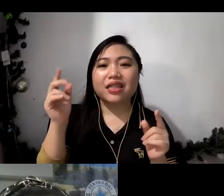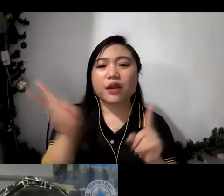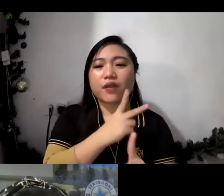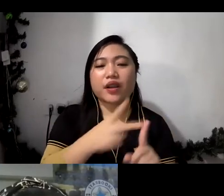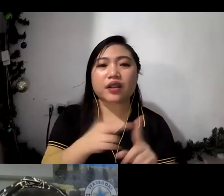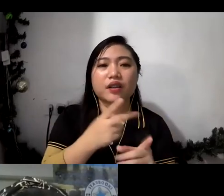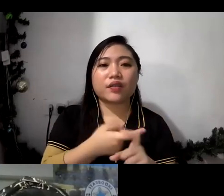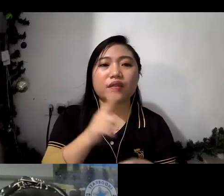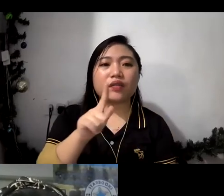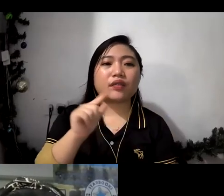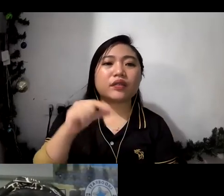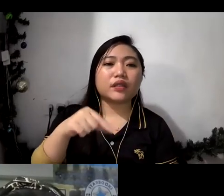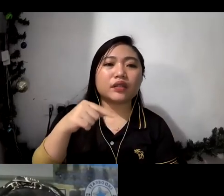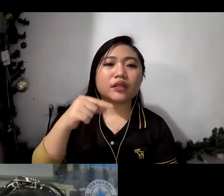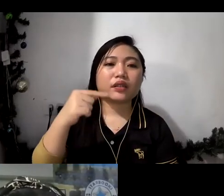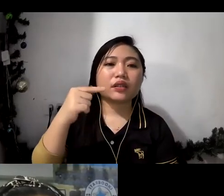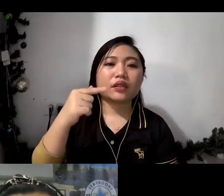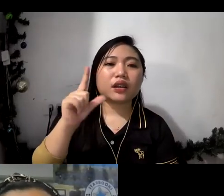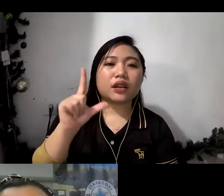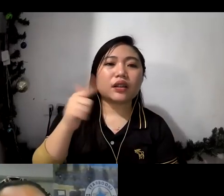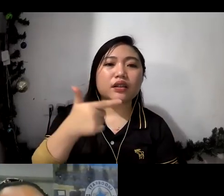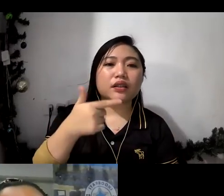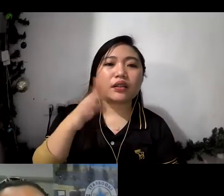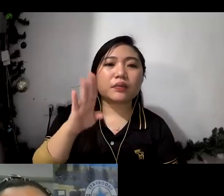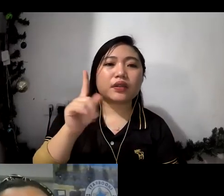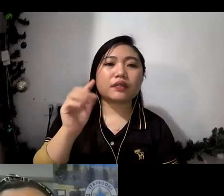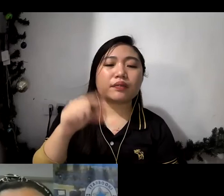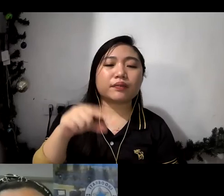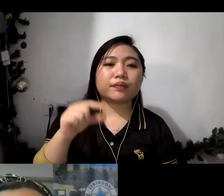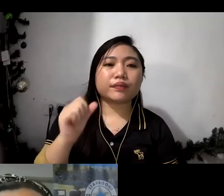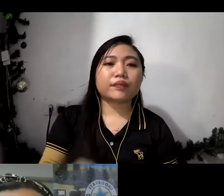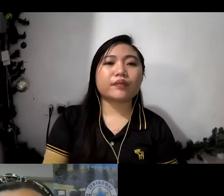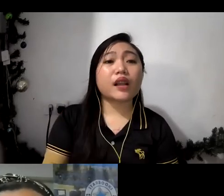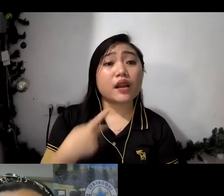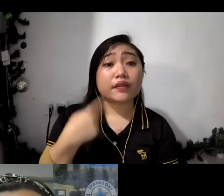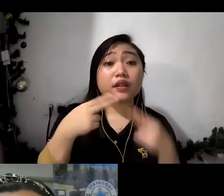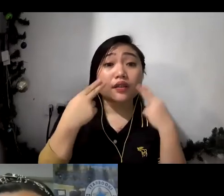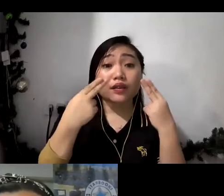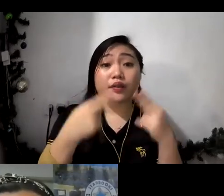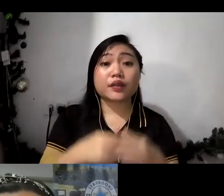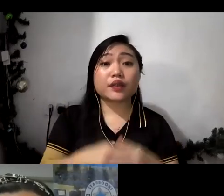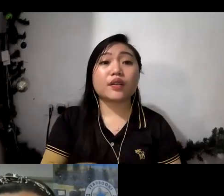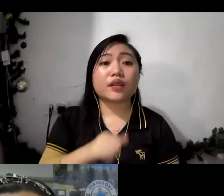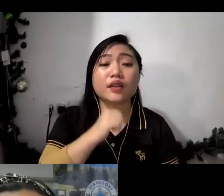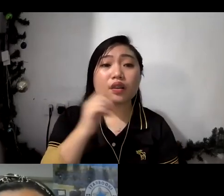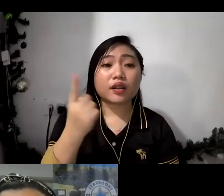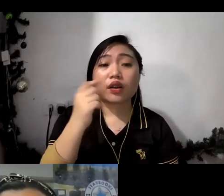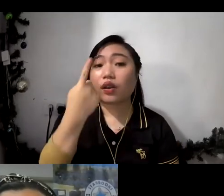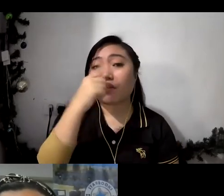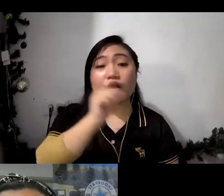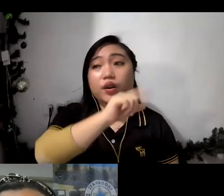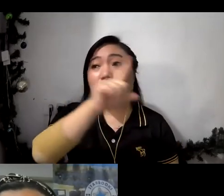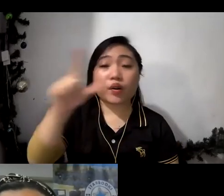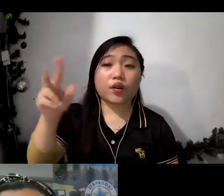ng LGBTQ? Okay. Ito po yung isang balita dyan, ano, hindi lang sa LGBTQ, para sa lahat, pati po